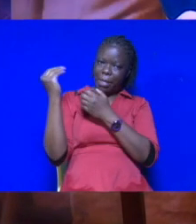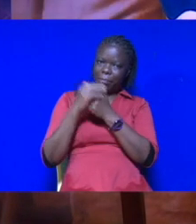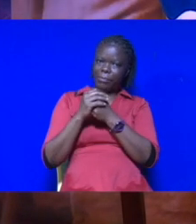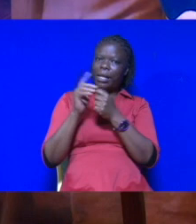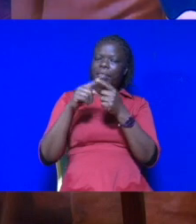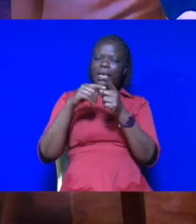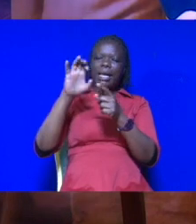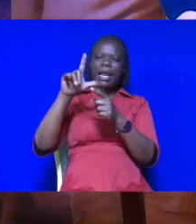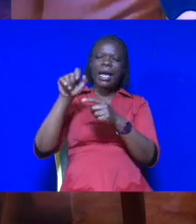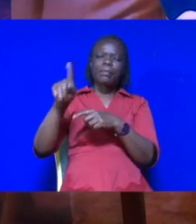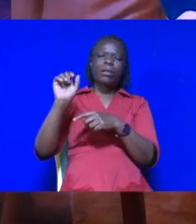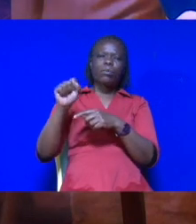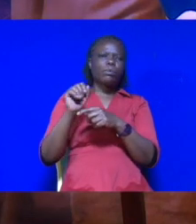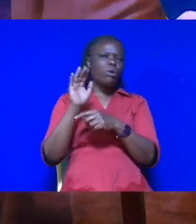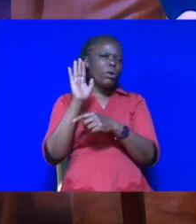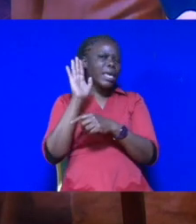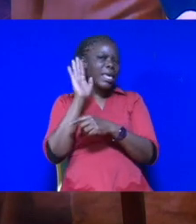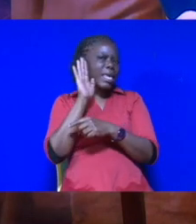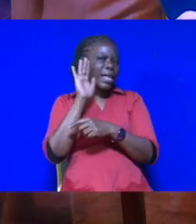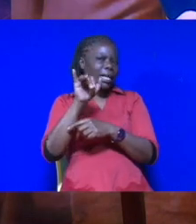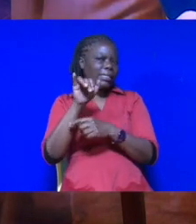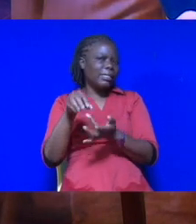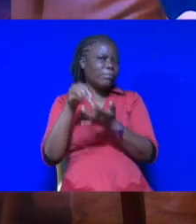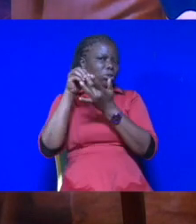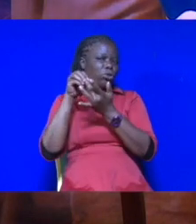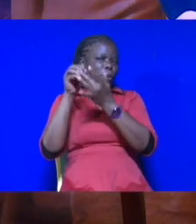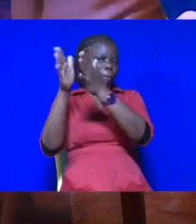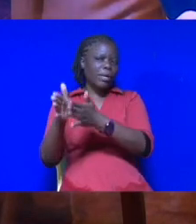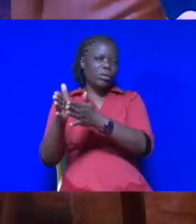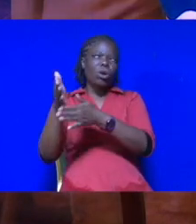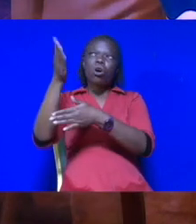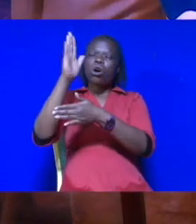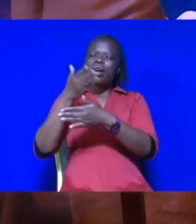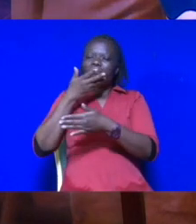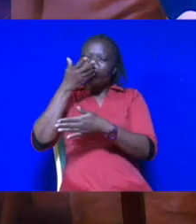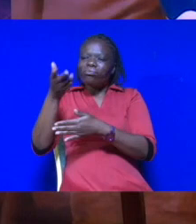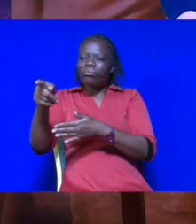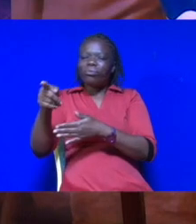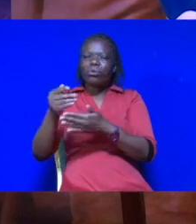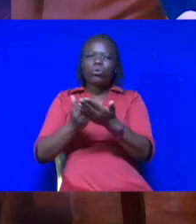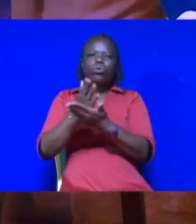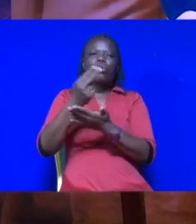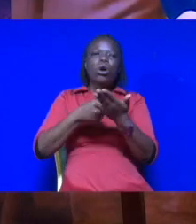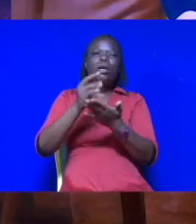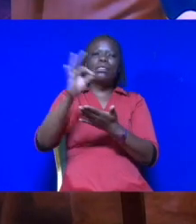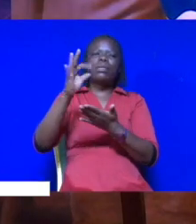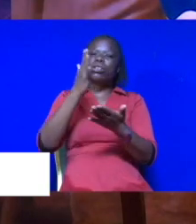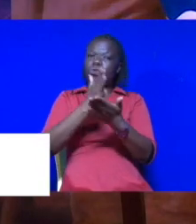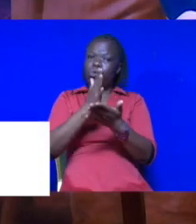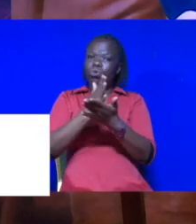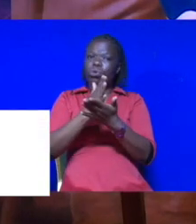Elia amesikia kwa namna ya pekee. Mungu amemuimpress kwa njia ya Roho Mtakatifu kwamba mvua